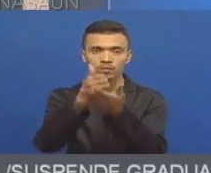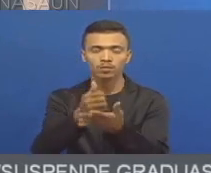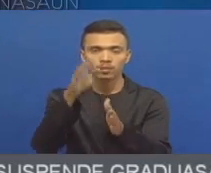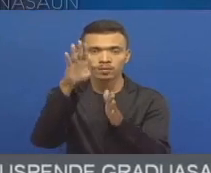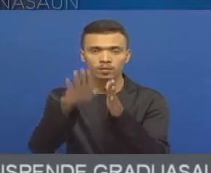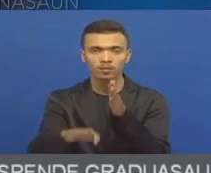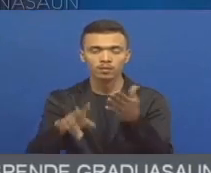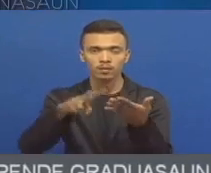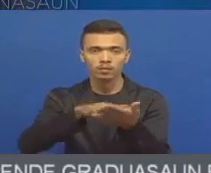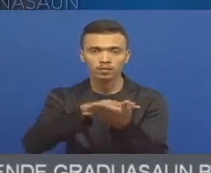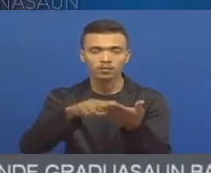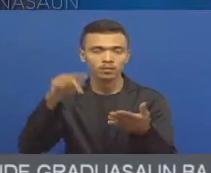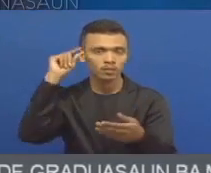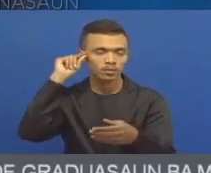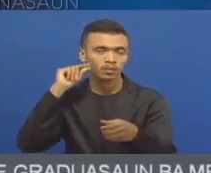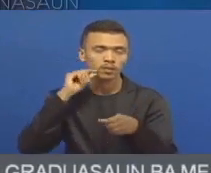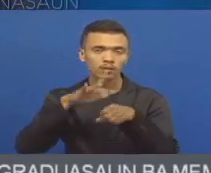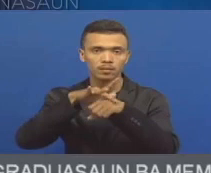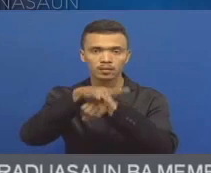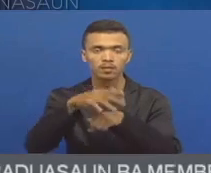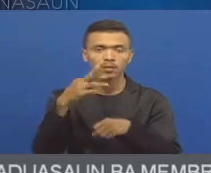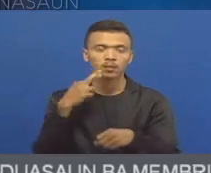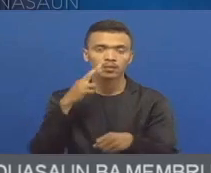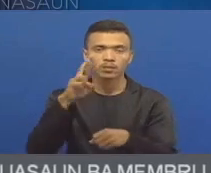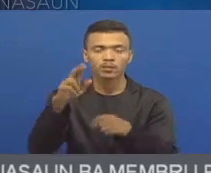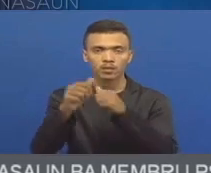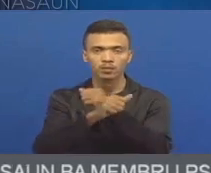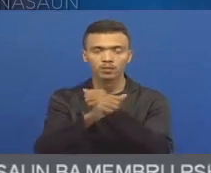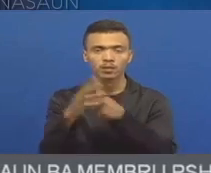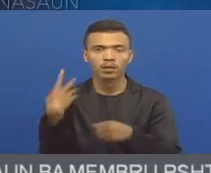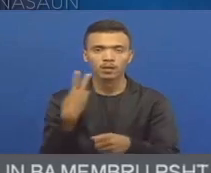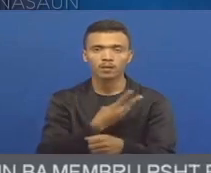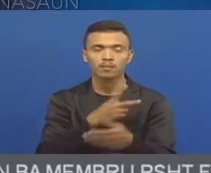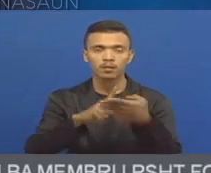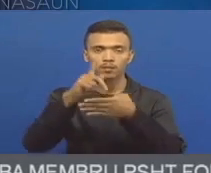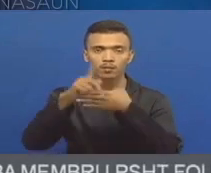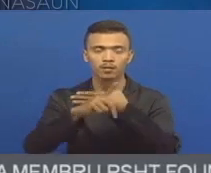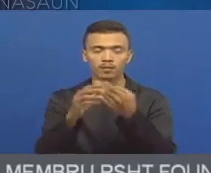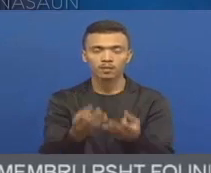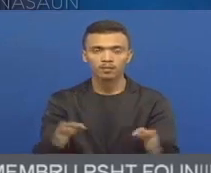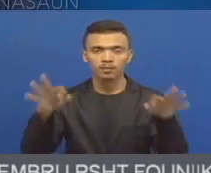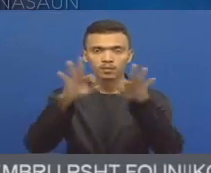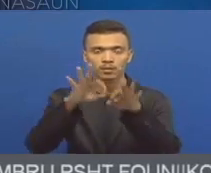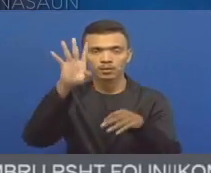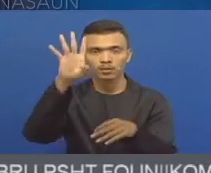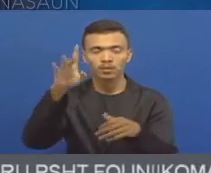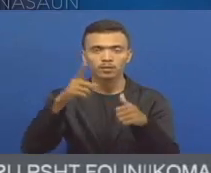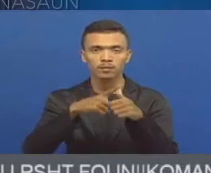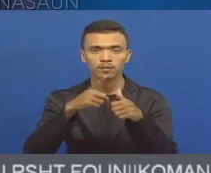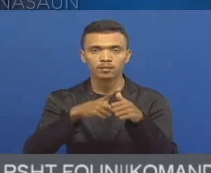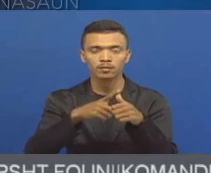reduz problema violencia bazia bazenero no mas atu responde ba asunto ida ne ami ia programa importante ha ida mak ba ia